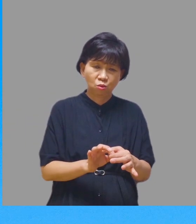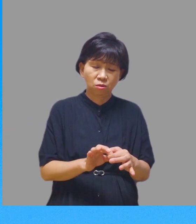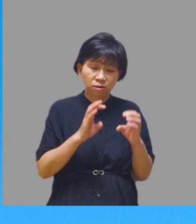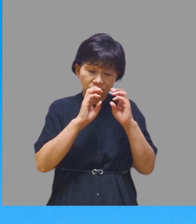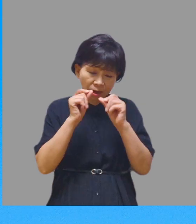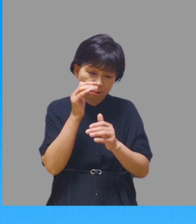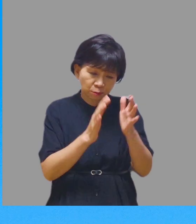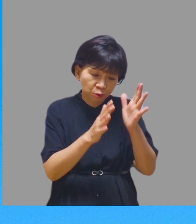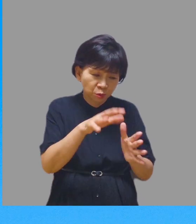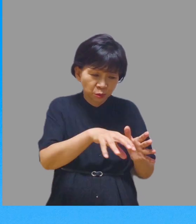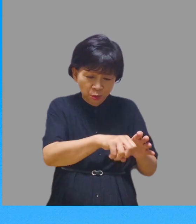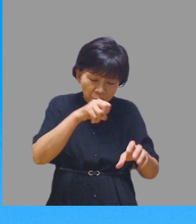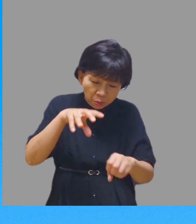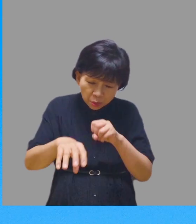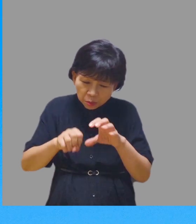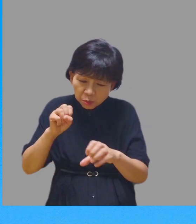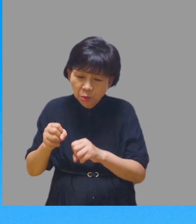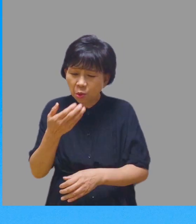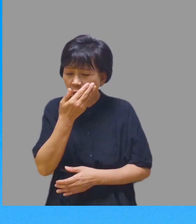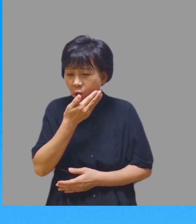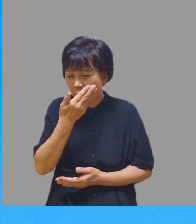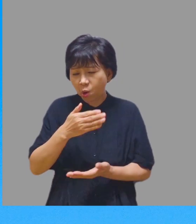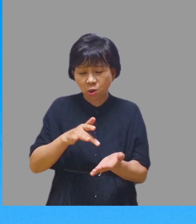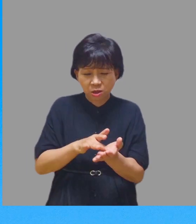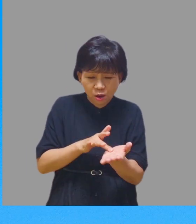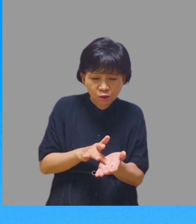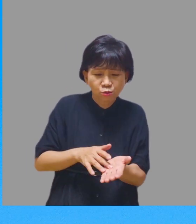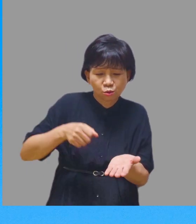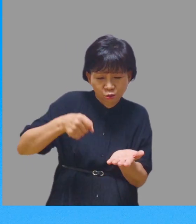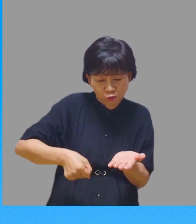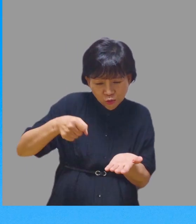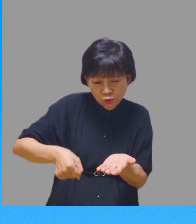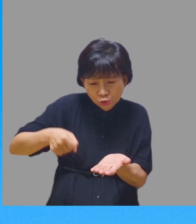뽑고 물도 주고 뭐 비료도 주고 뭐 태풍과